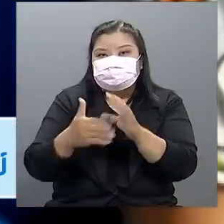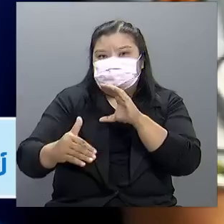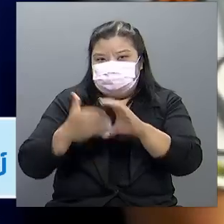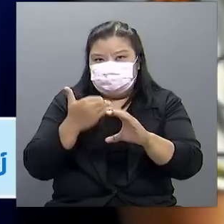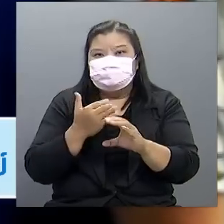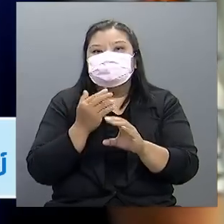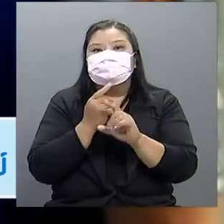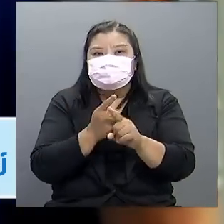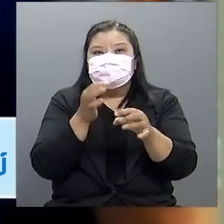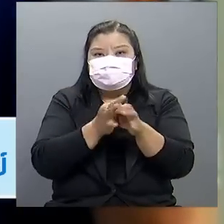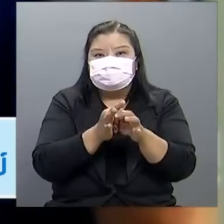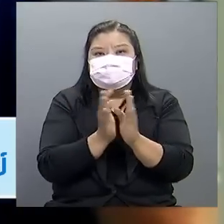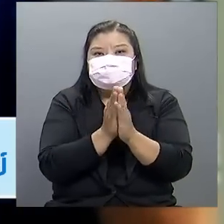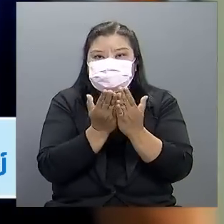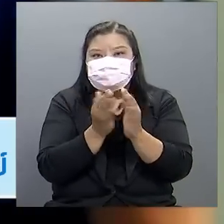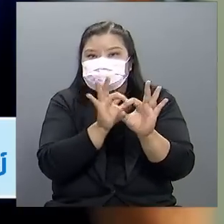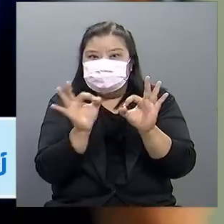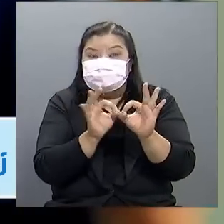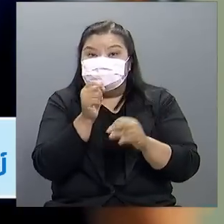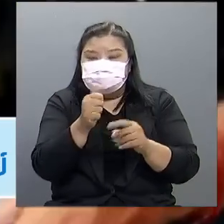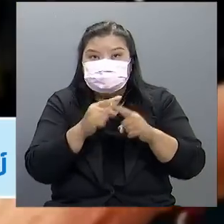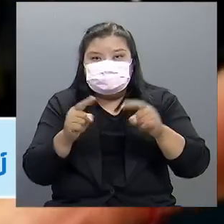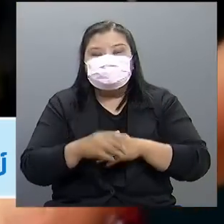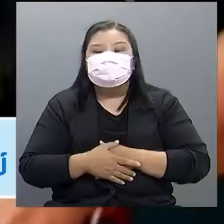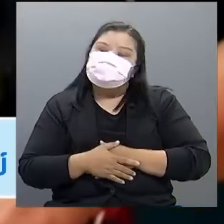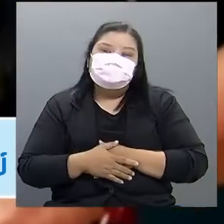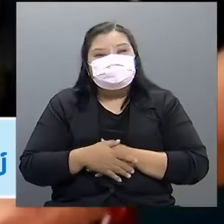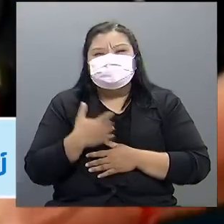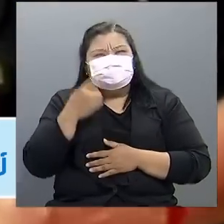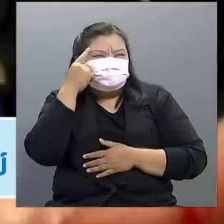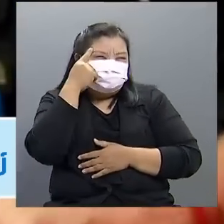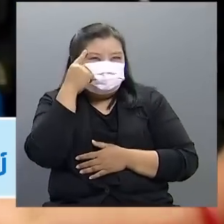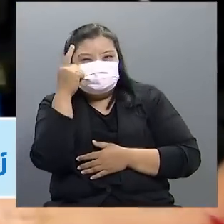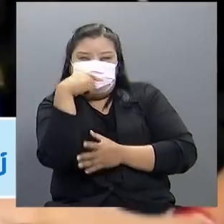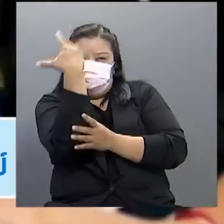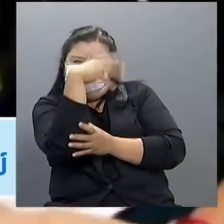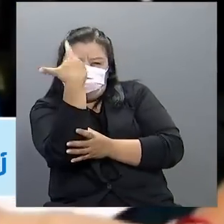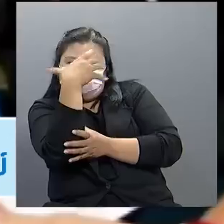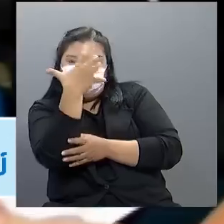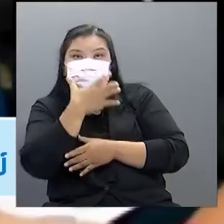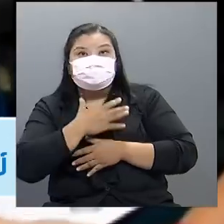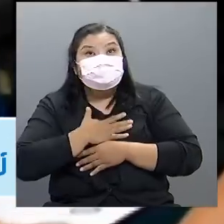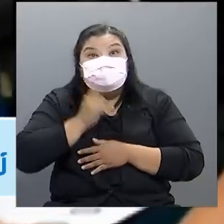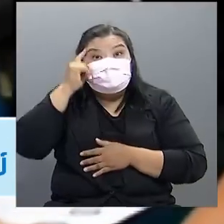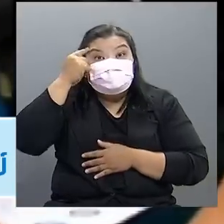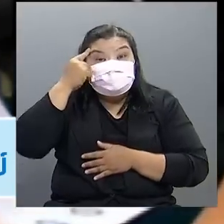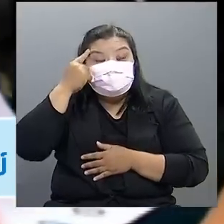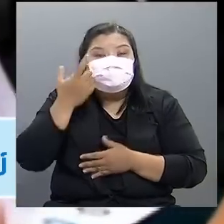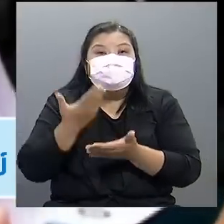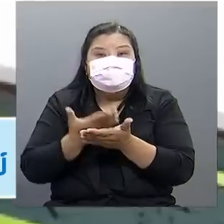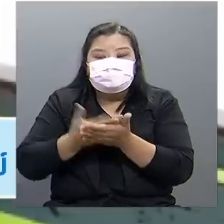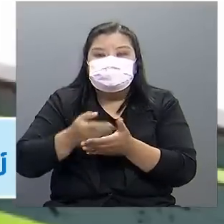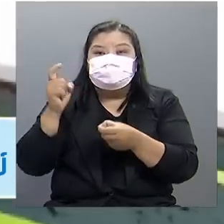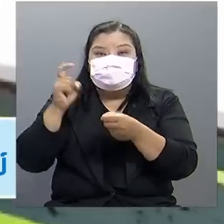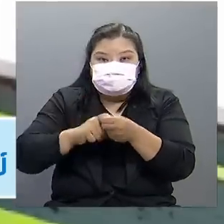พอผู้สหายหงเชื่อ โน่มเน้ว อ้างเหตุผลต่ ๆผู้สิหายก็กดโอนเงินไปทีนี้คน